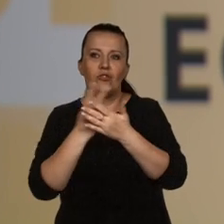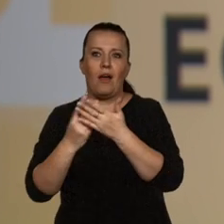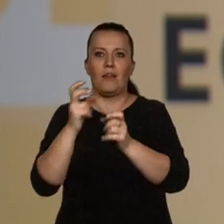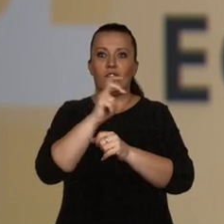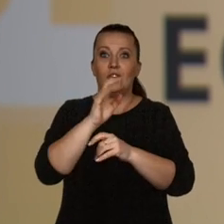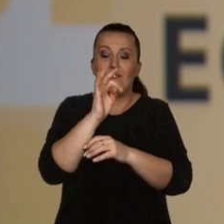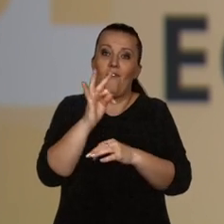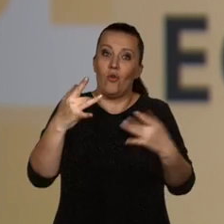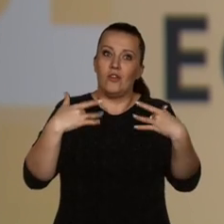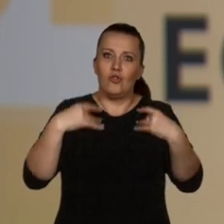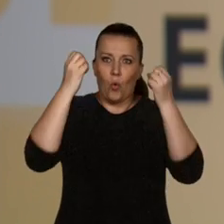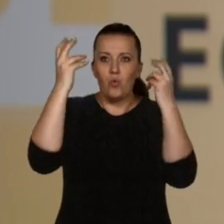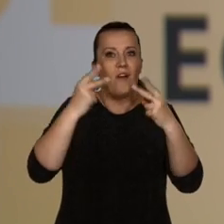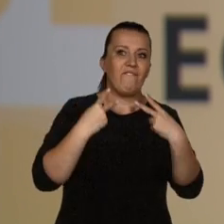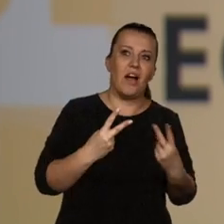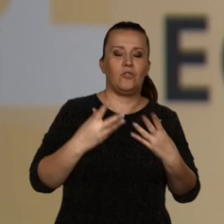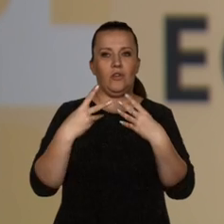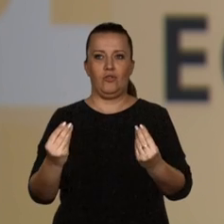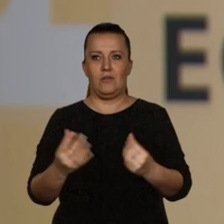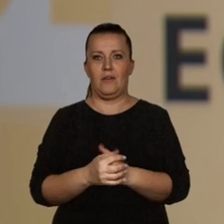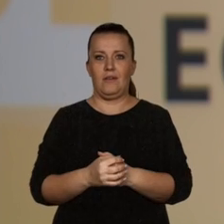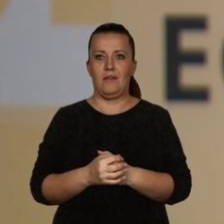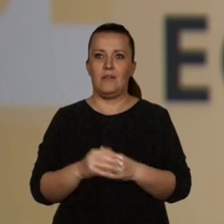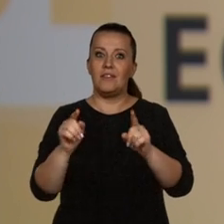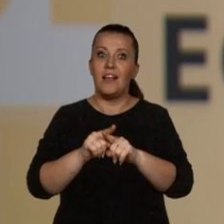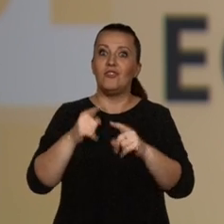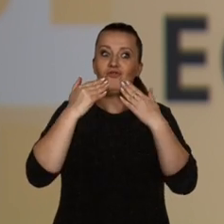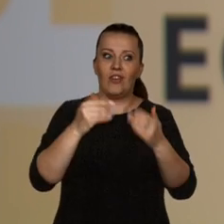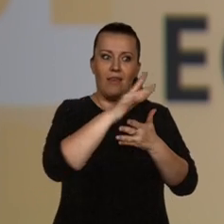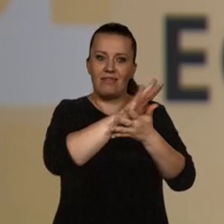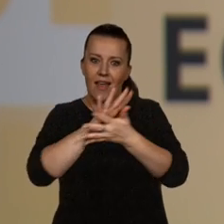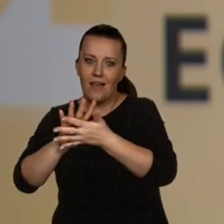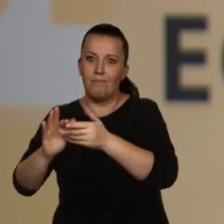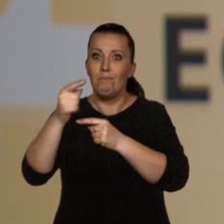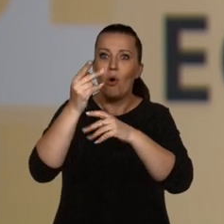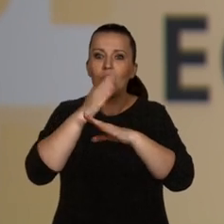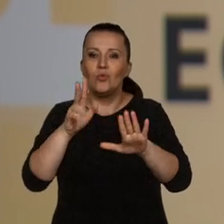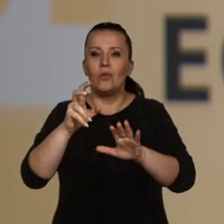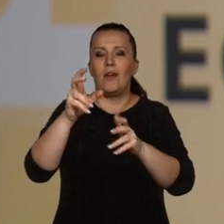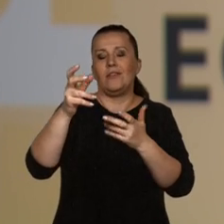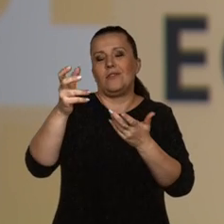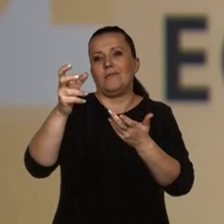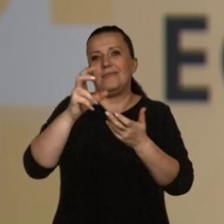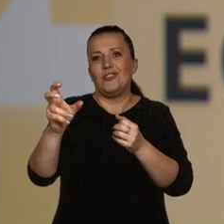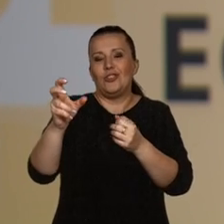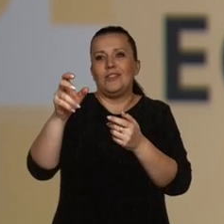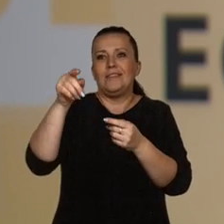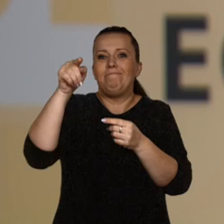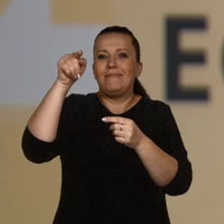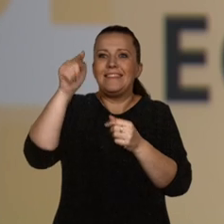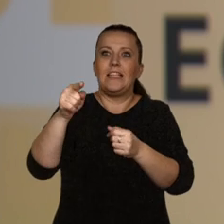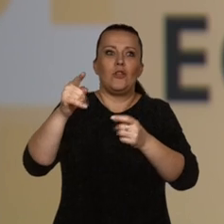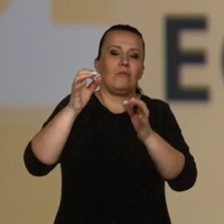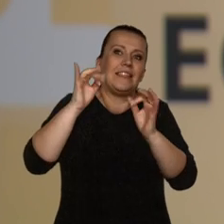doświadczyłeś kultury w swoim życiu, czy w ogóle coś do ciebie dotarło. Te teksty kultury pokazują poziom